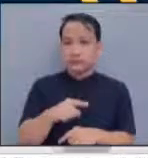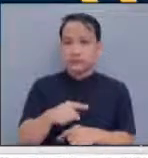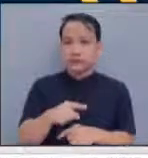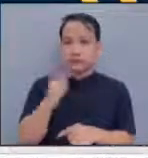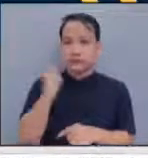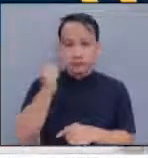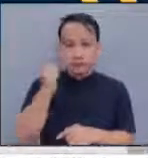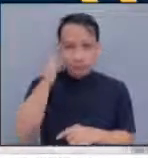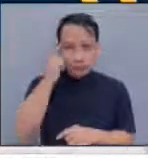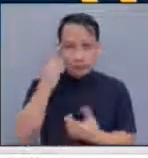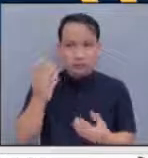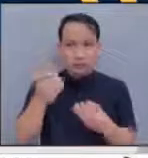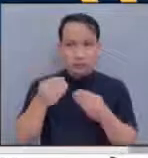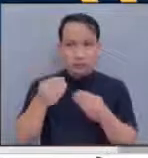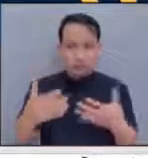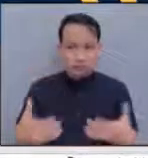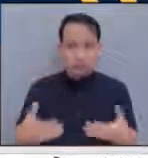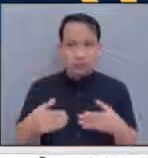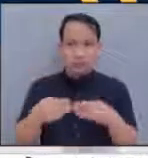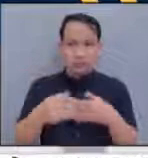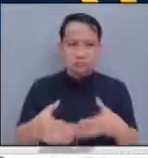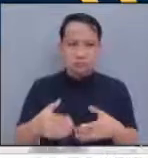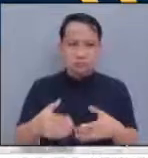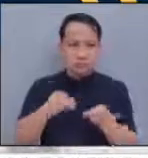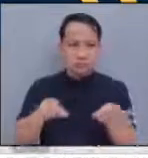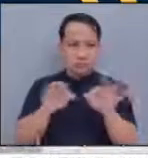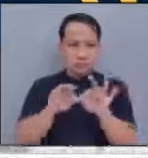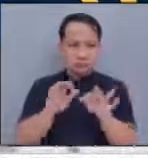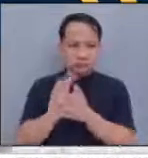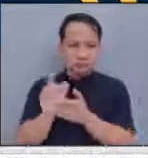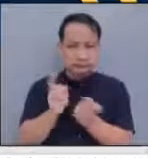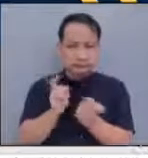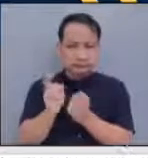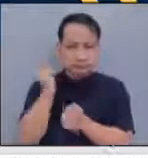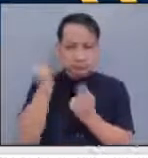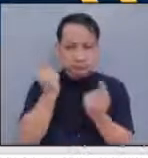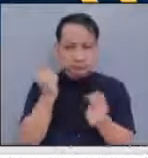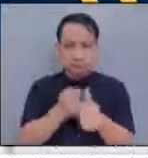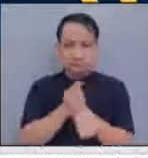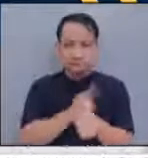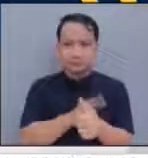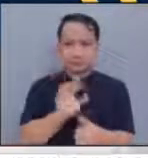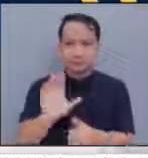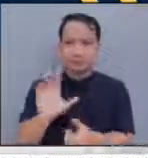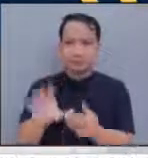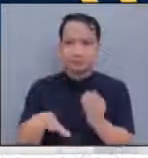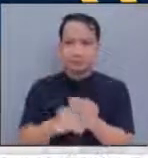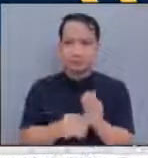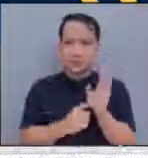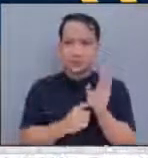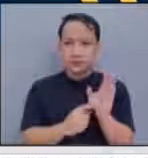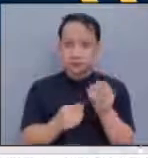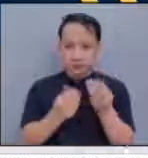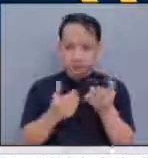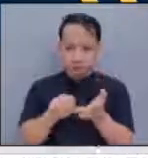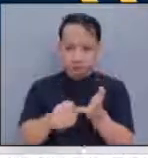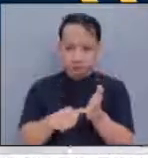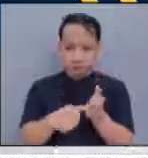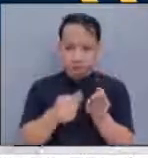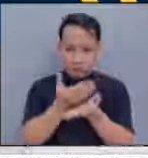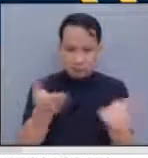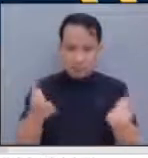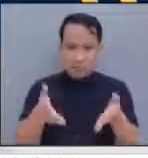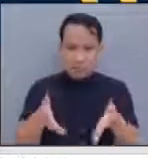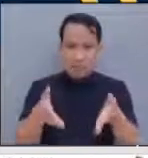there's a lot of factors that need to be critically considered. Yung unang SONA mo kasi, you're essentially giving the public a walkthrough